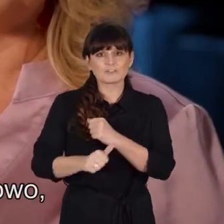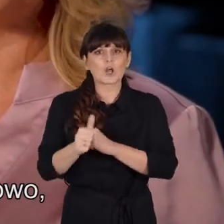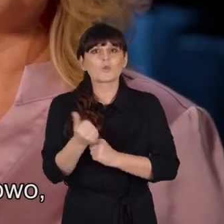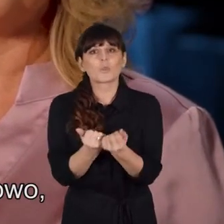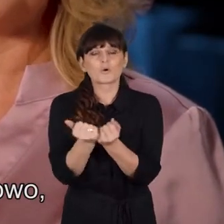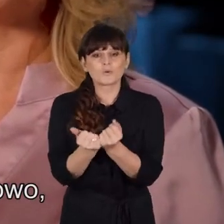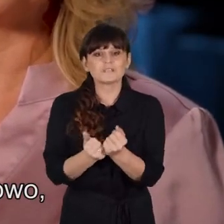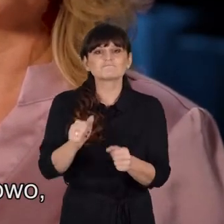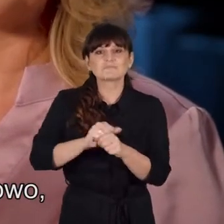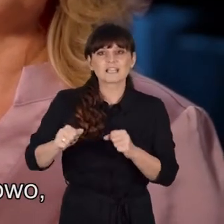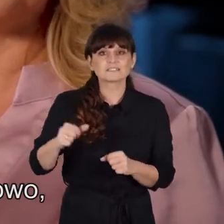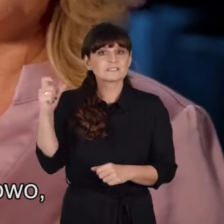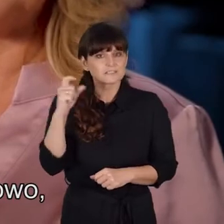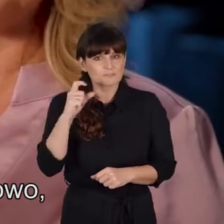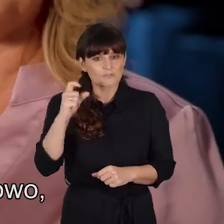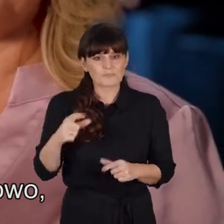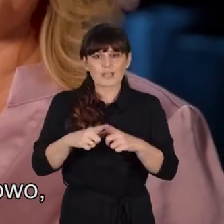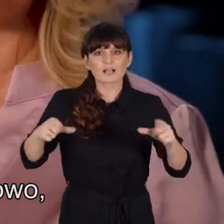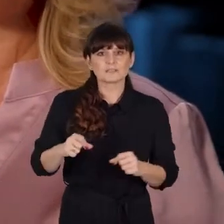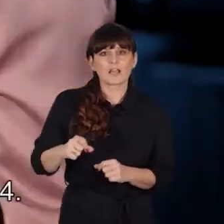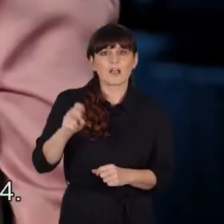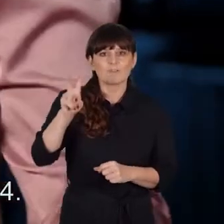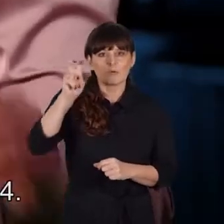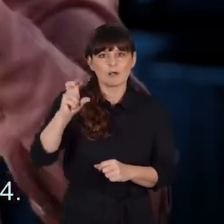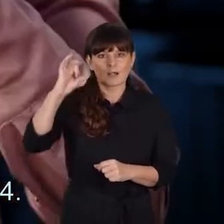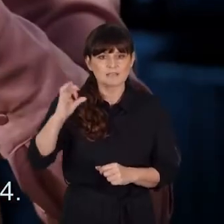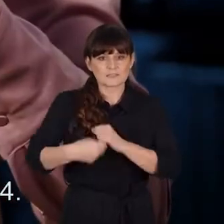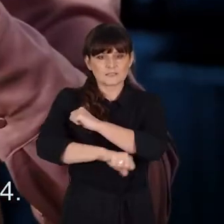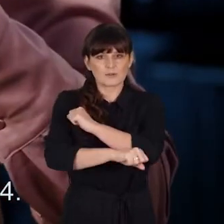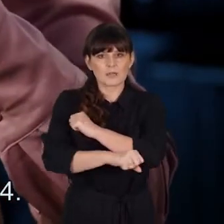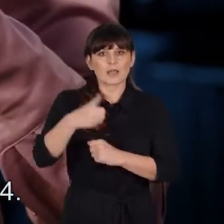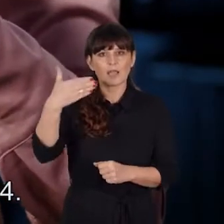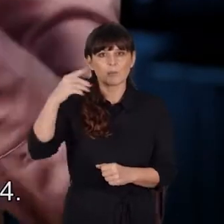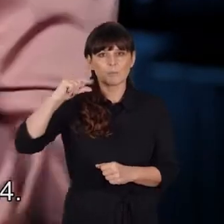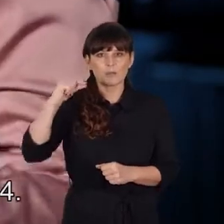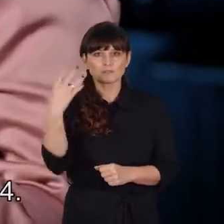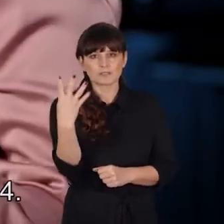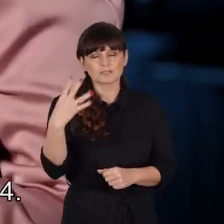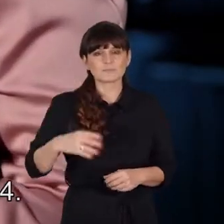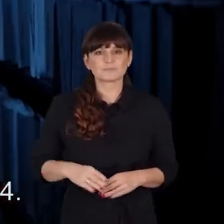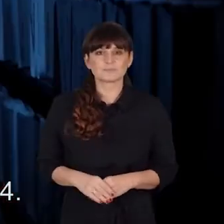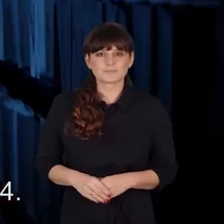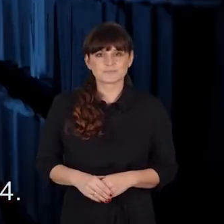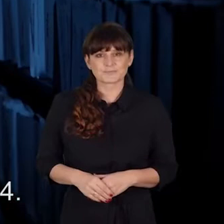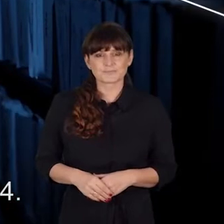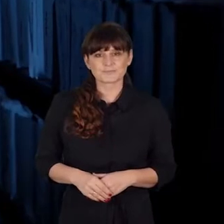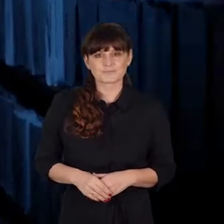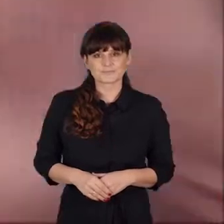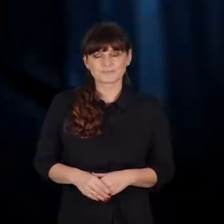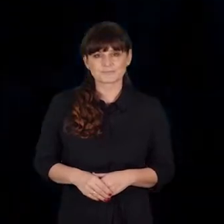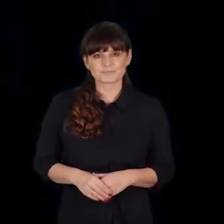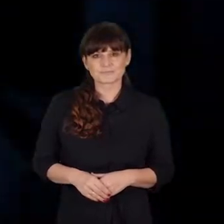1995 pierwszy dokument został zarchiwizowany cyfrowo, a kasety VHS zastąpione plikami MP4.